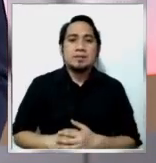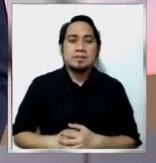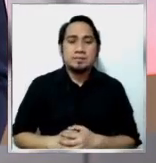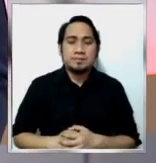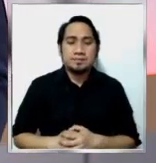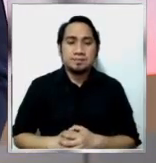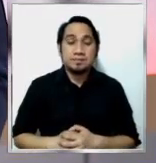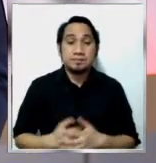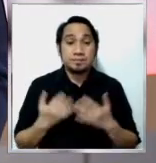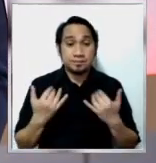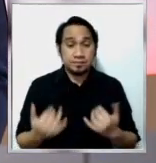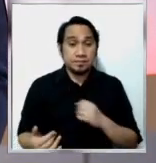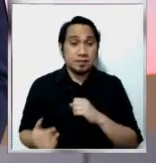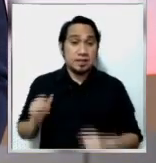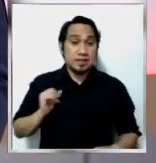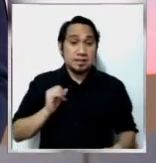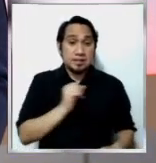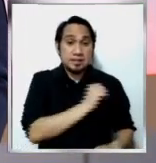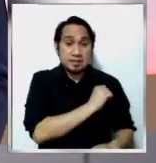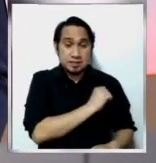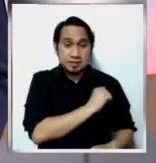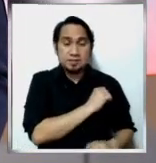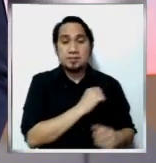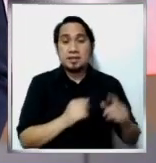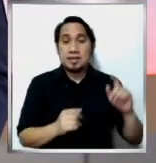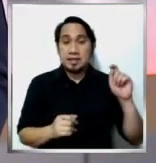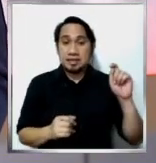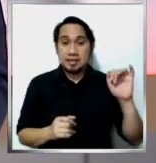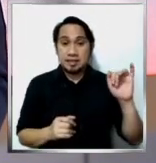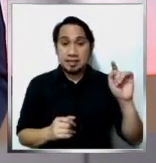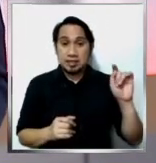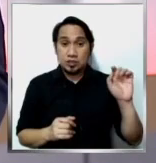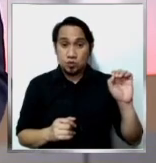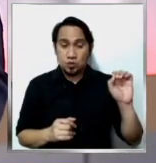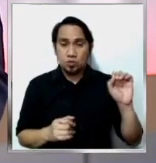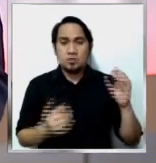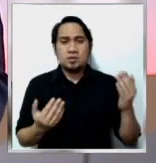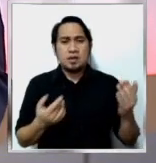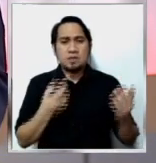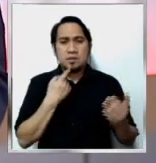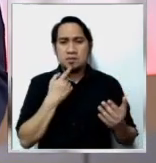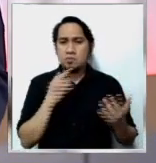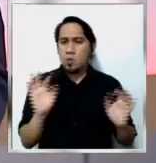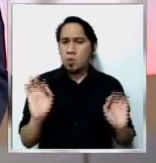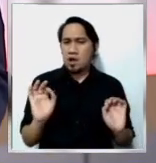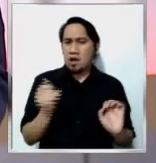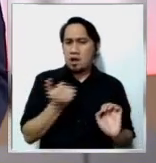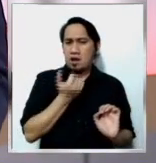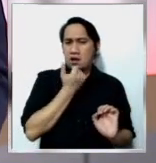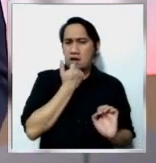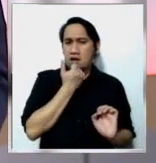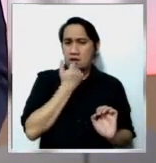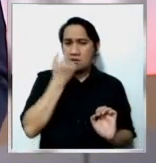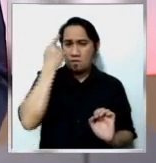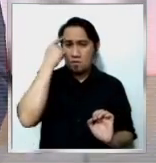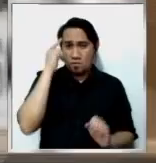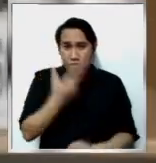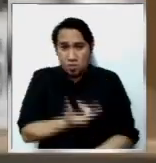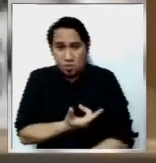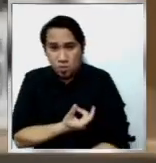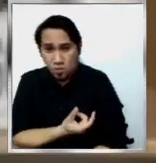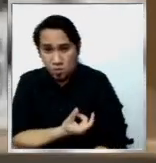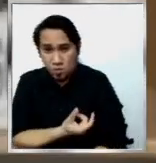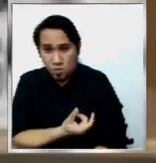Kung si Senate President Tito Sotto naman ang tatanungin, wala raw masama sa ginawang pagbabakuna sa ilang sundalo. Anya, wala naman